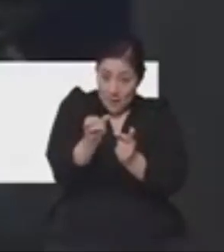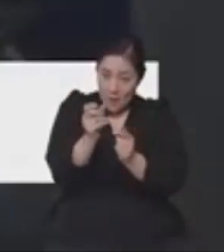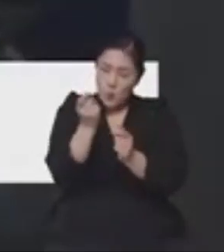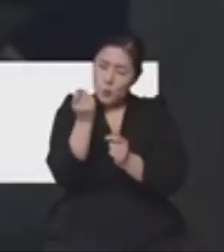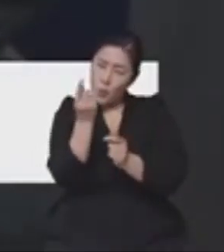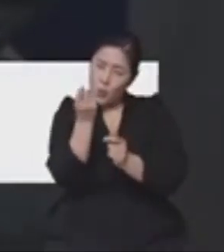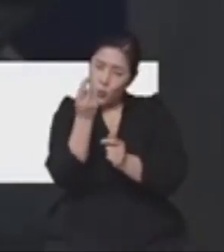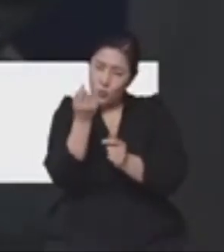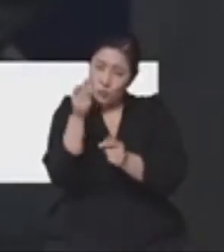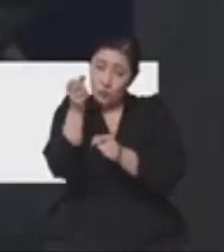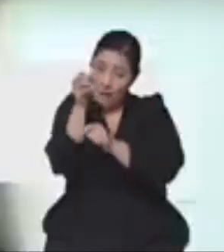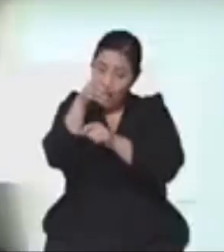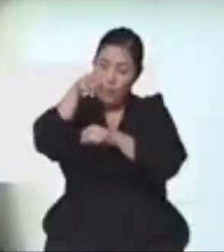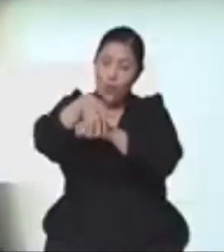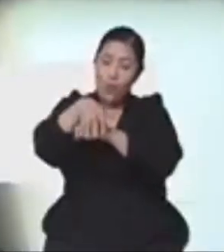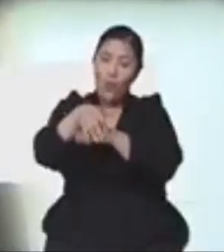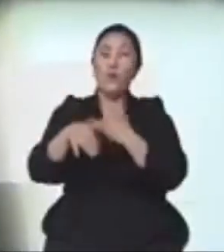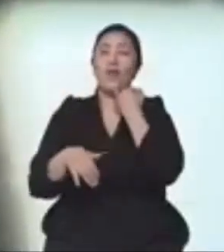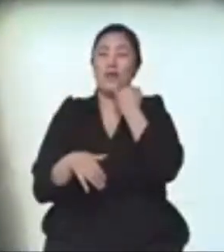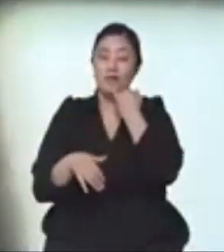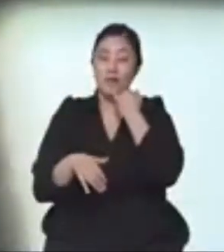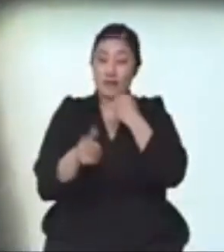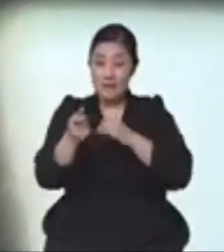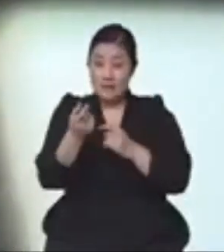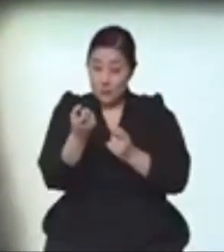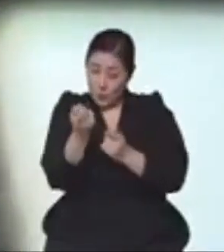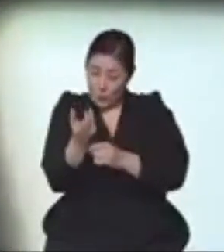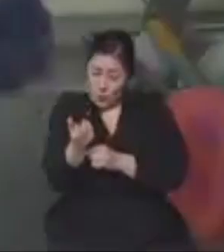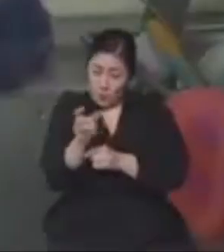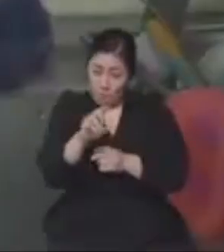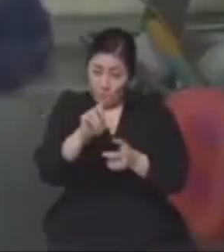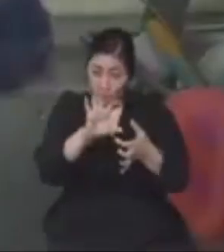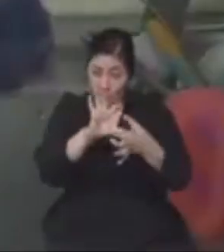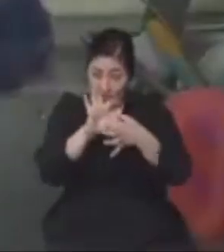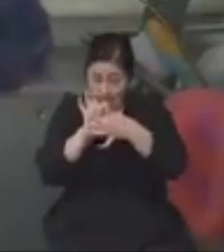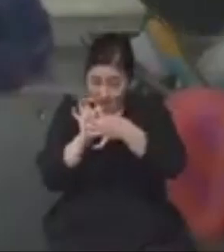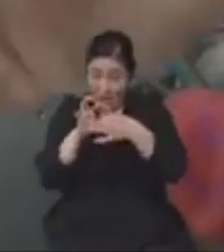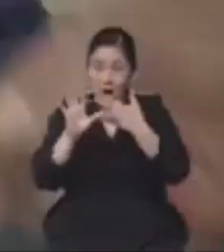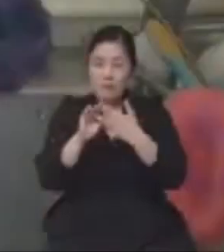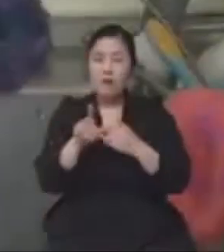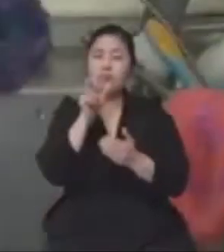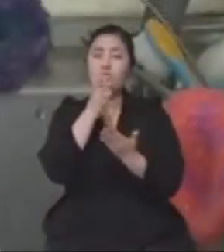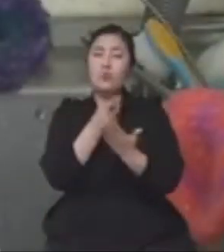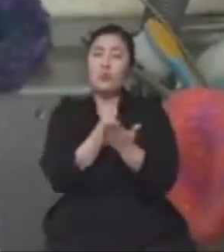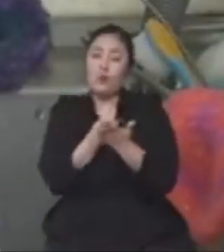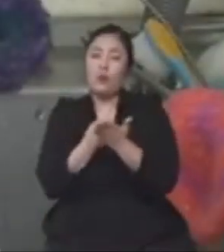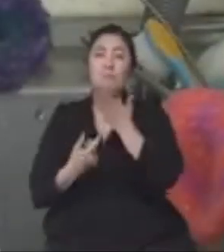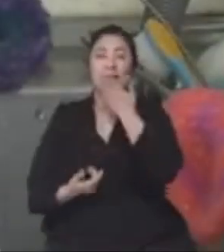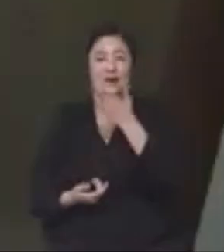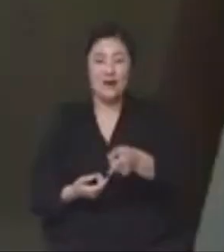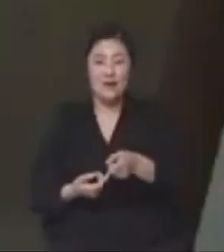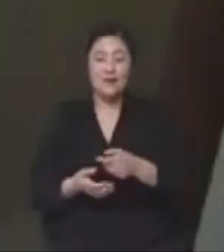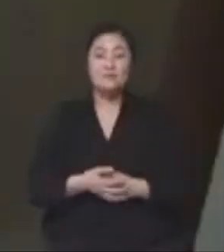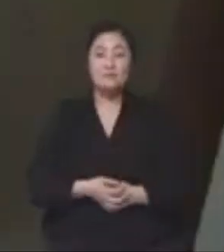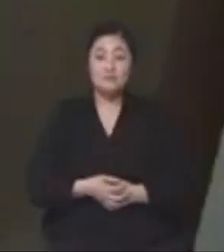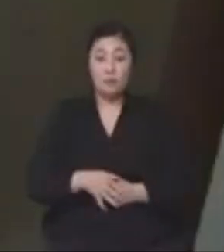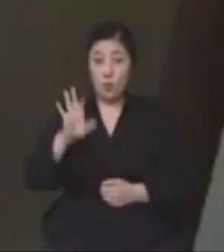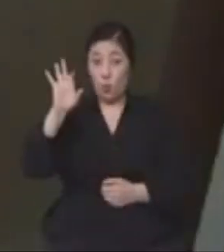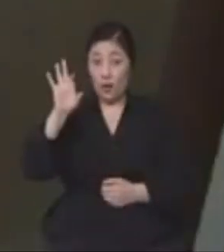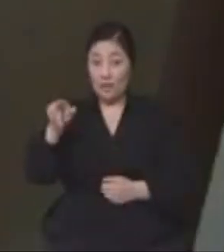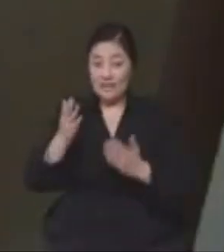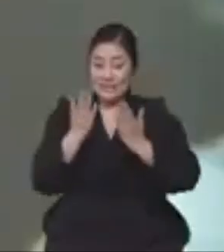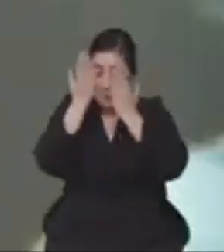열어서 쓰시면 되는 것이죠. 밸브를 조금만 잠가도 물을 절약할 수 있는 겁니다.